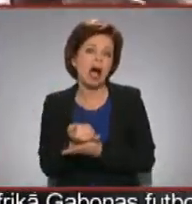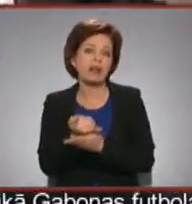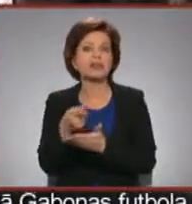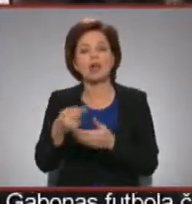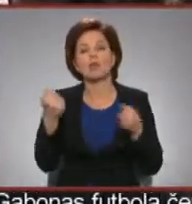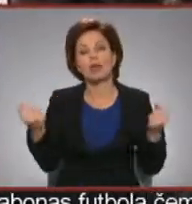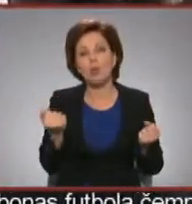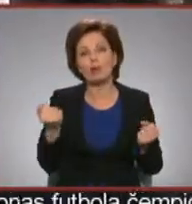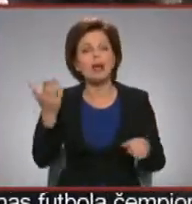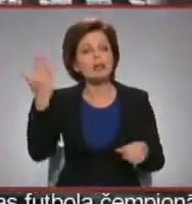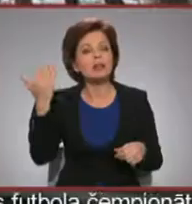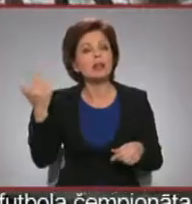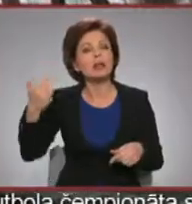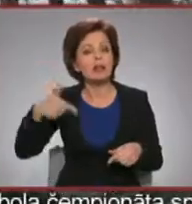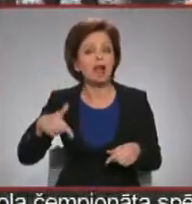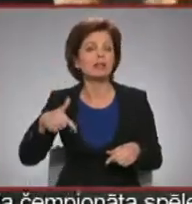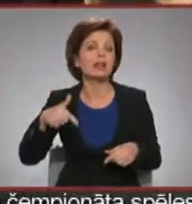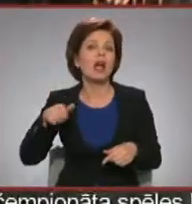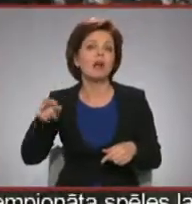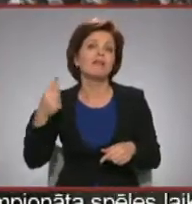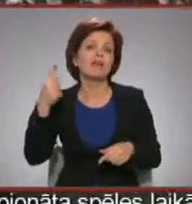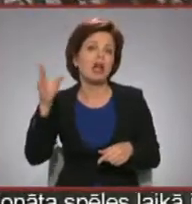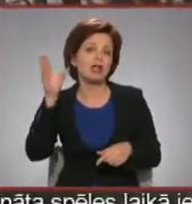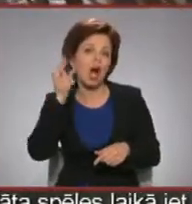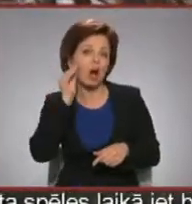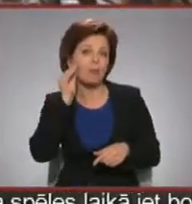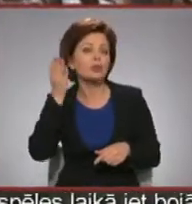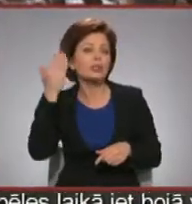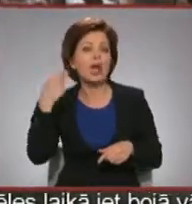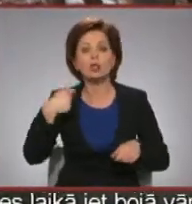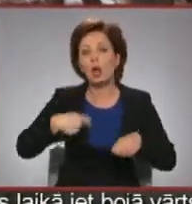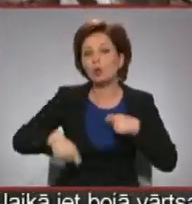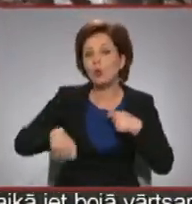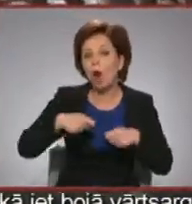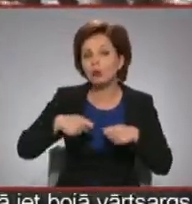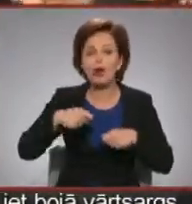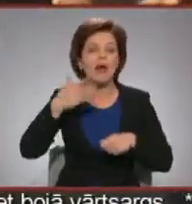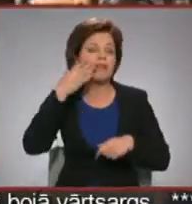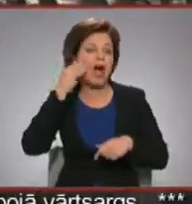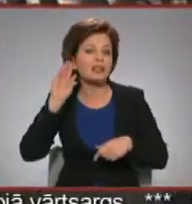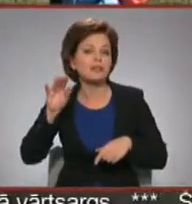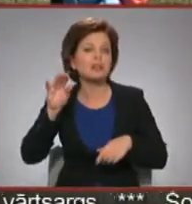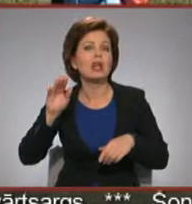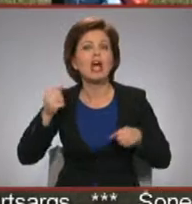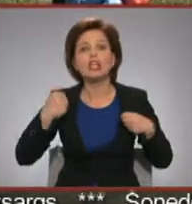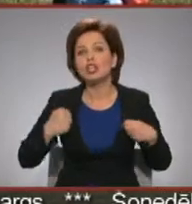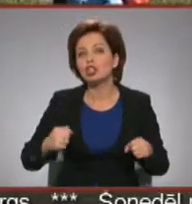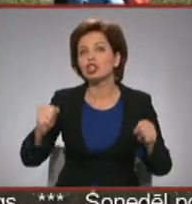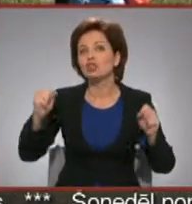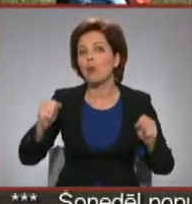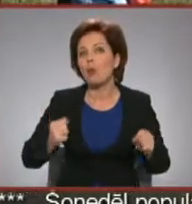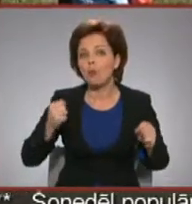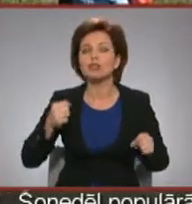kas senos laikos bija pašsaprotama. Vieni apgūst senās rotaļas un neaizmirst par izšūpošanos, bet citi rūpējas par